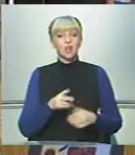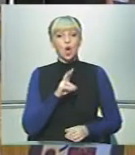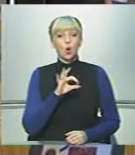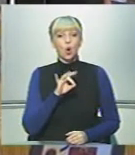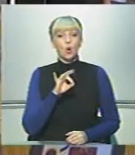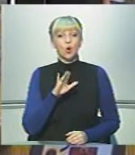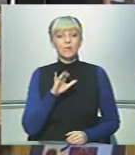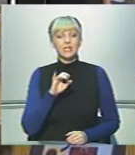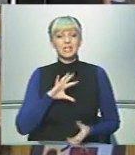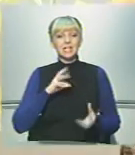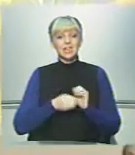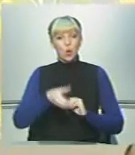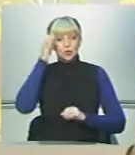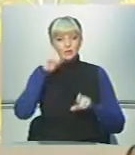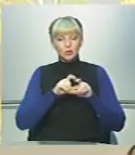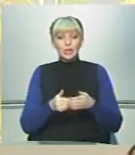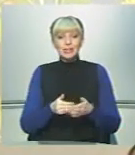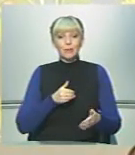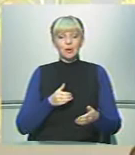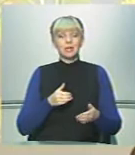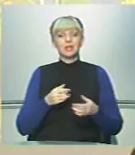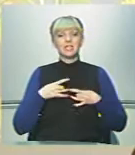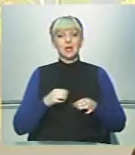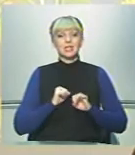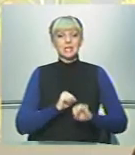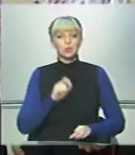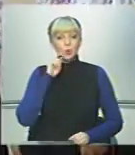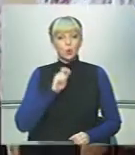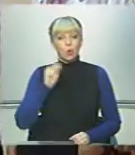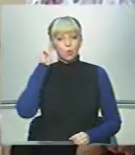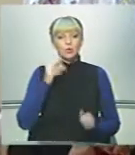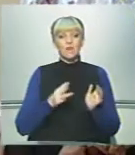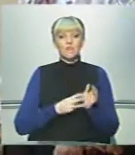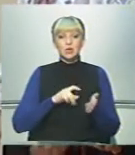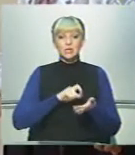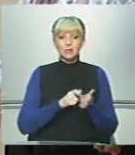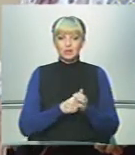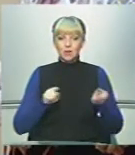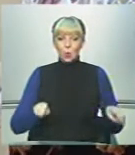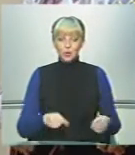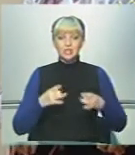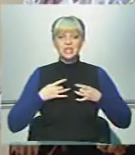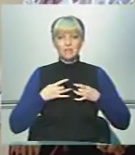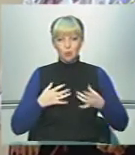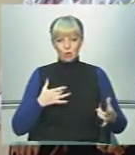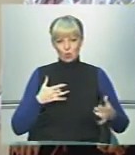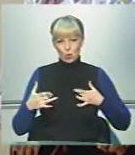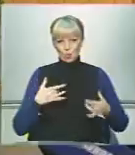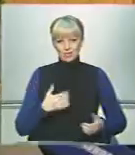Коровійська загальноосвітня школа. Тут напередодні свята захисника України учні 8 класу організували святковий